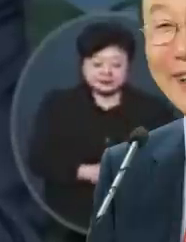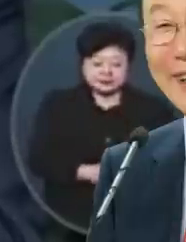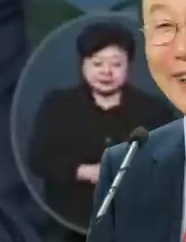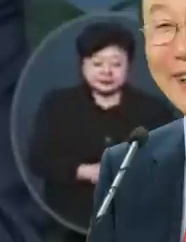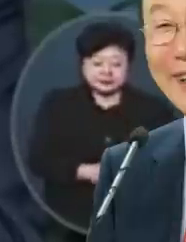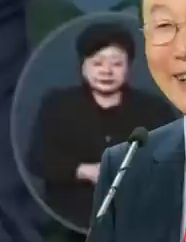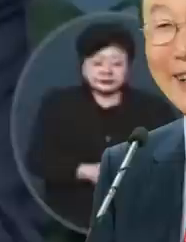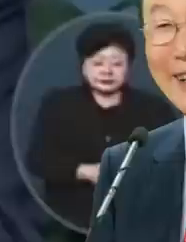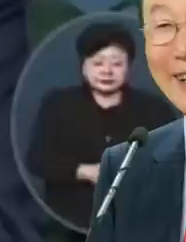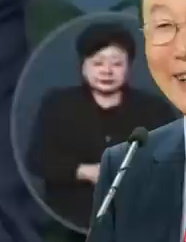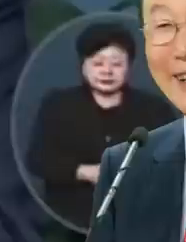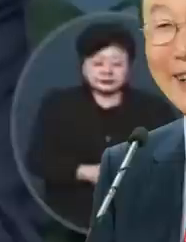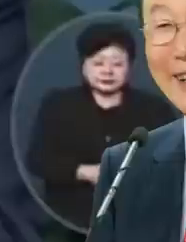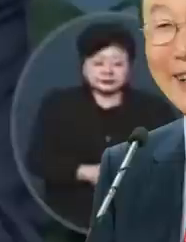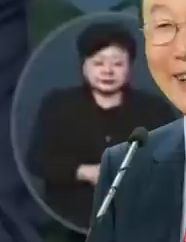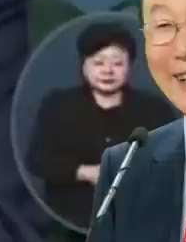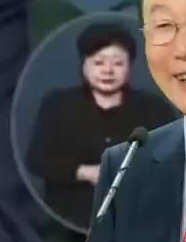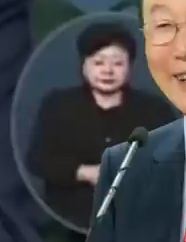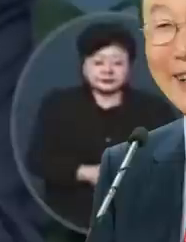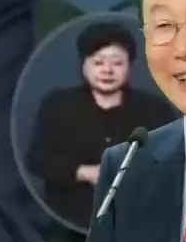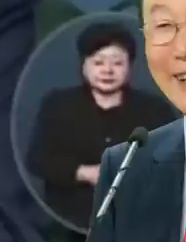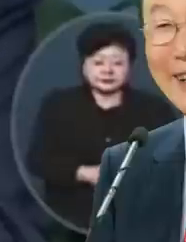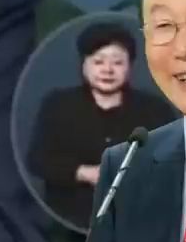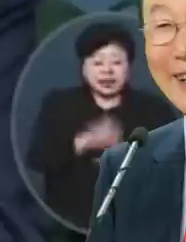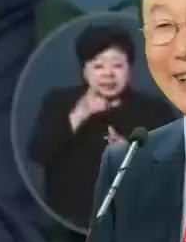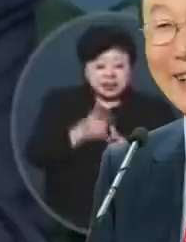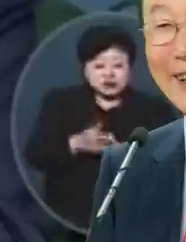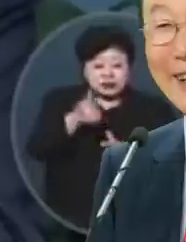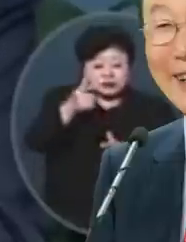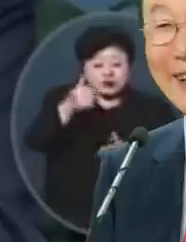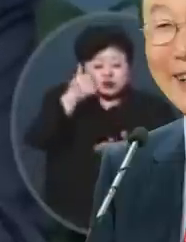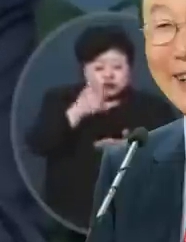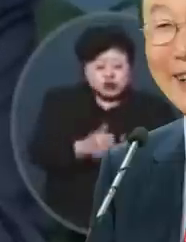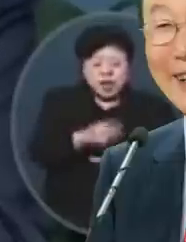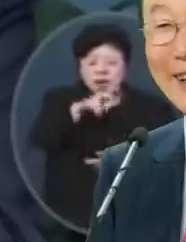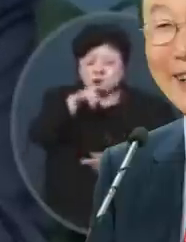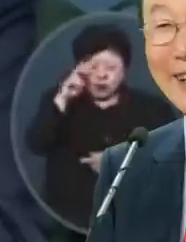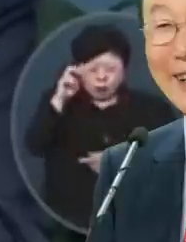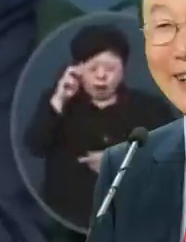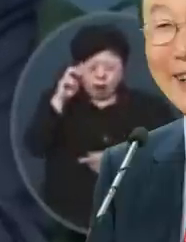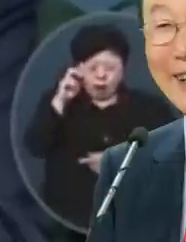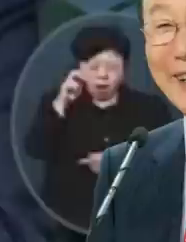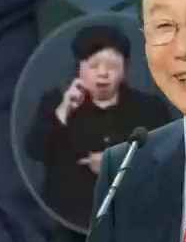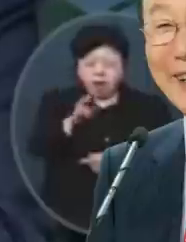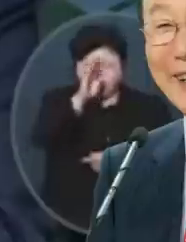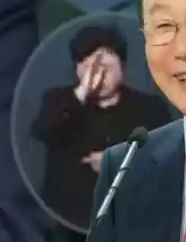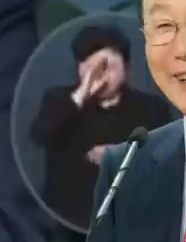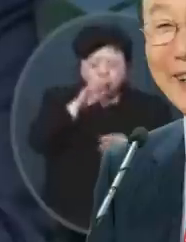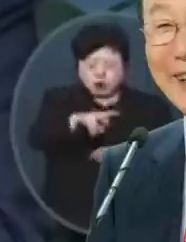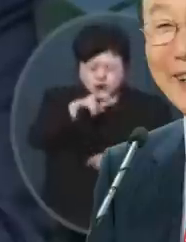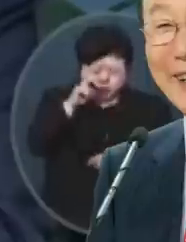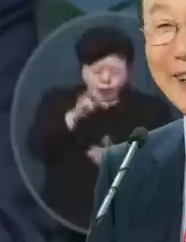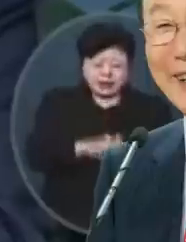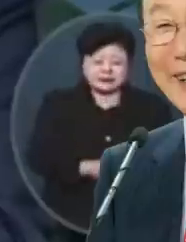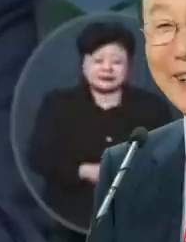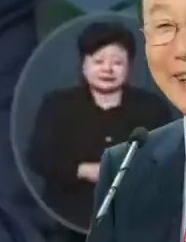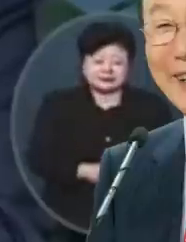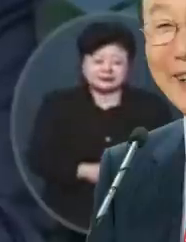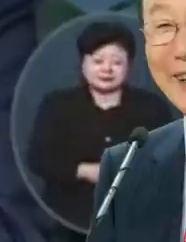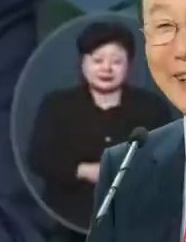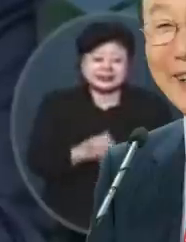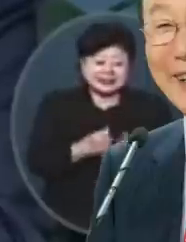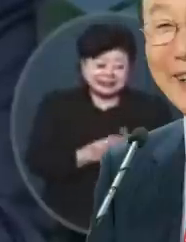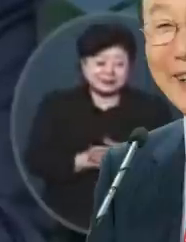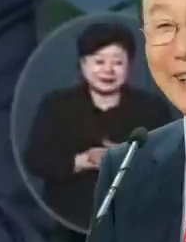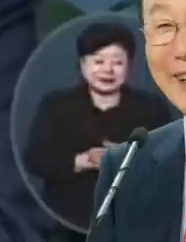병을 고치는데 시간을 보냈었습니다. 예수님은 죄를 미워할 뿐 아니라 병을 미워했습니다.